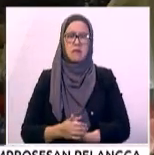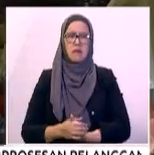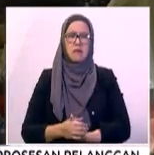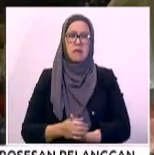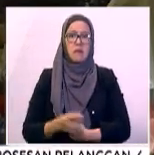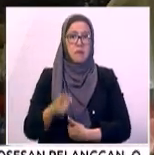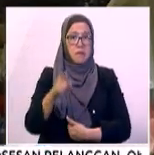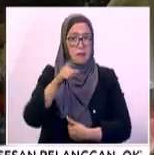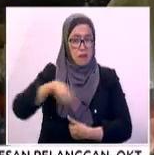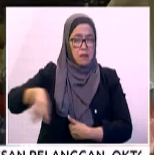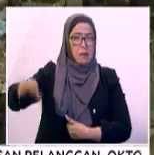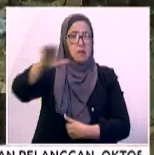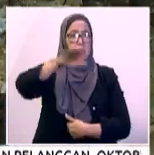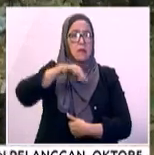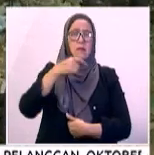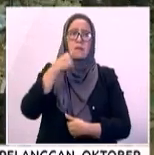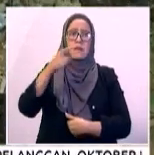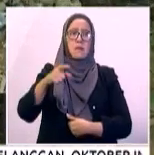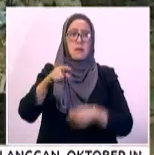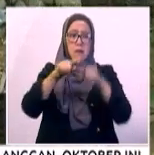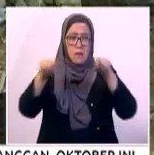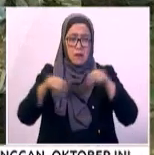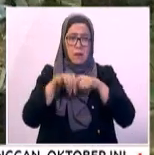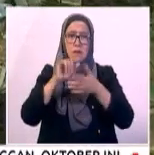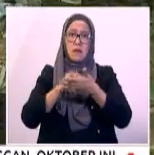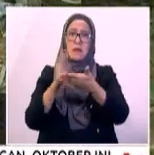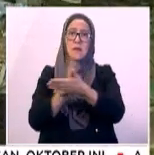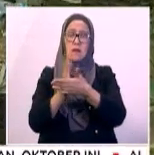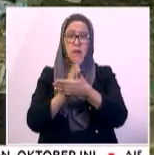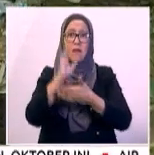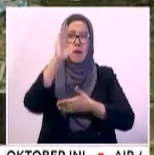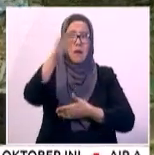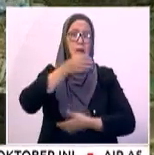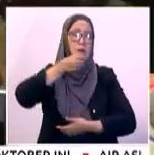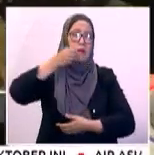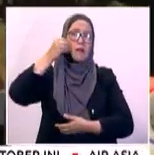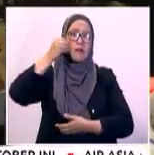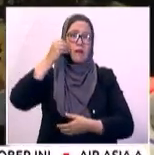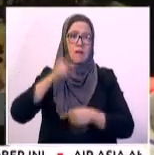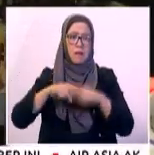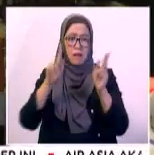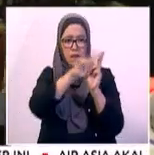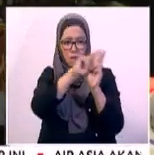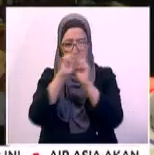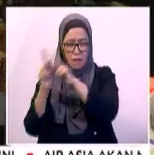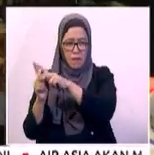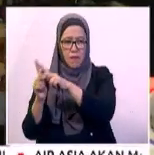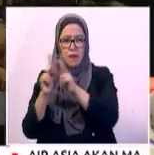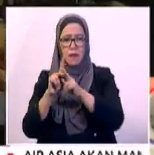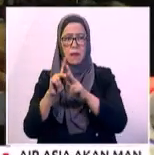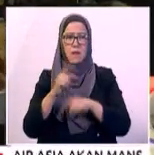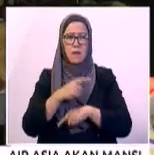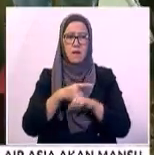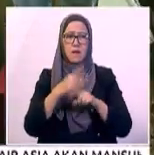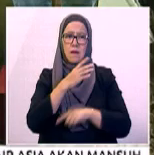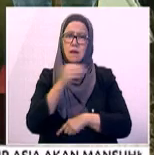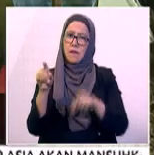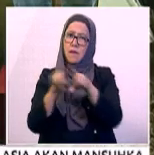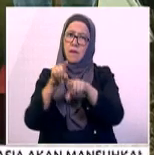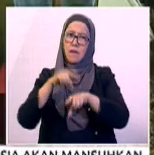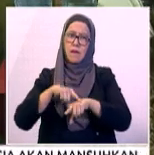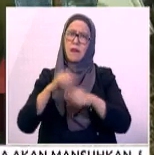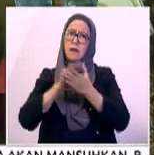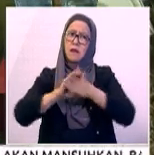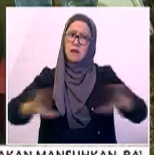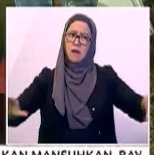Mereka mengakui penempatan itu hanya sementara dan akan pulang semula ke kampung asal. Dalam masa sama, merasa lebih selamat tinggal di